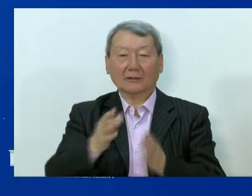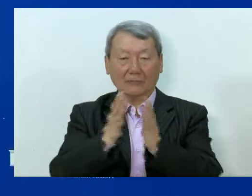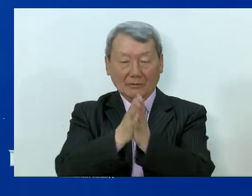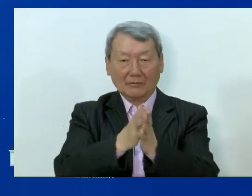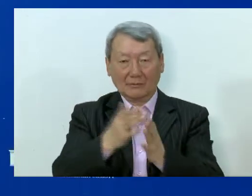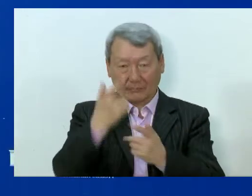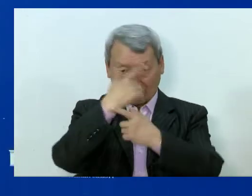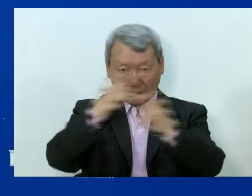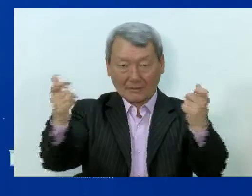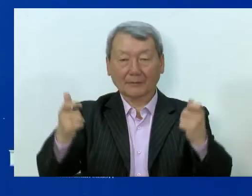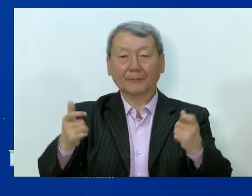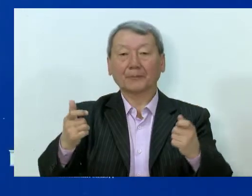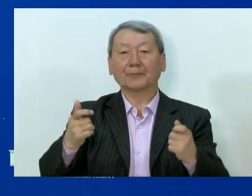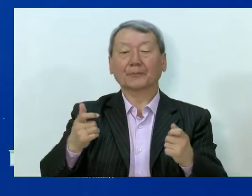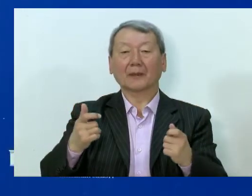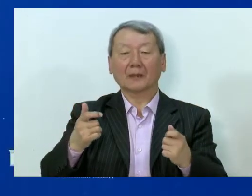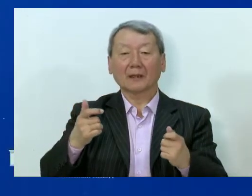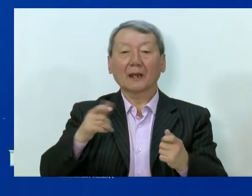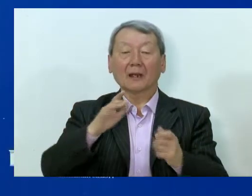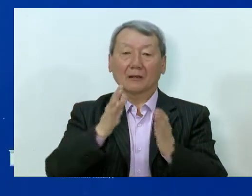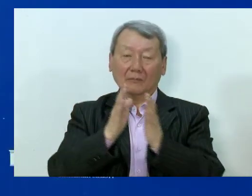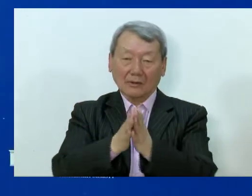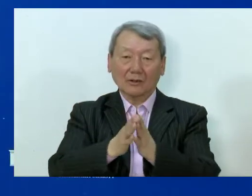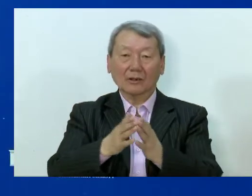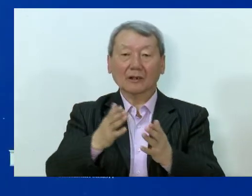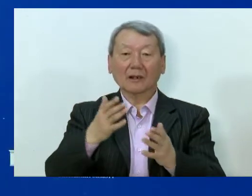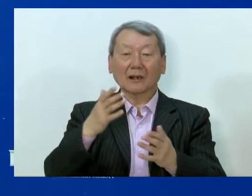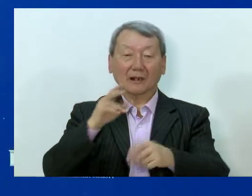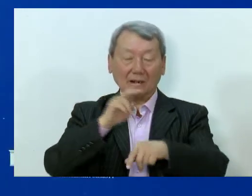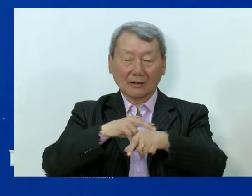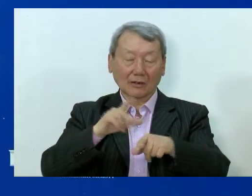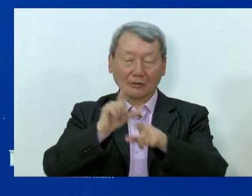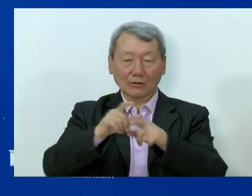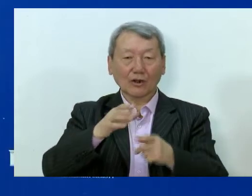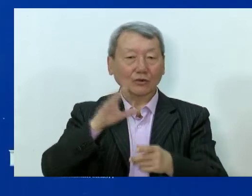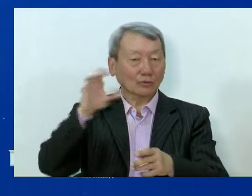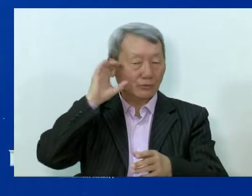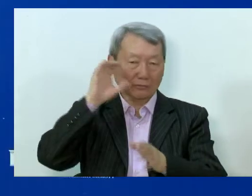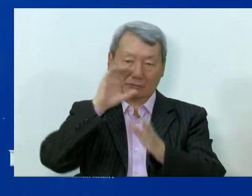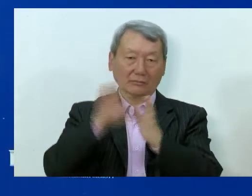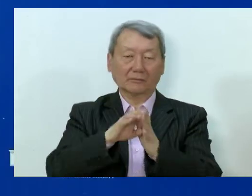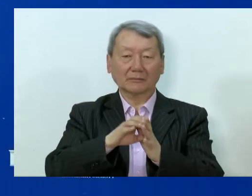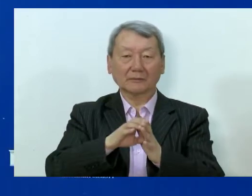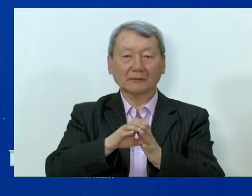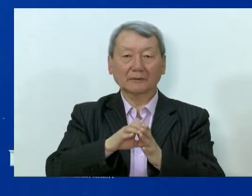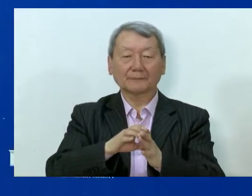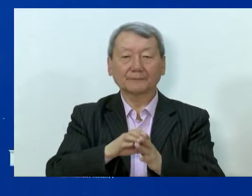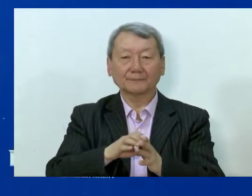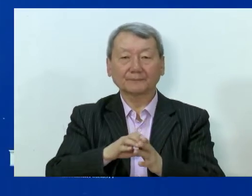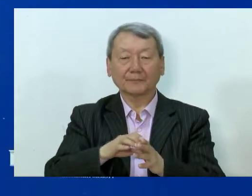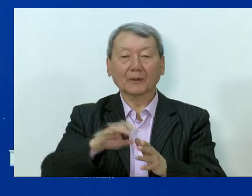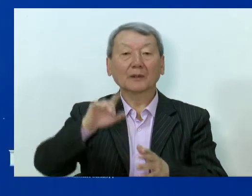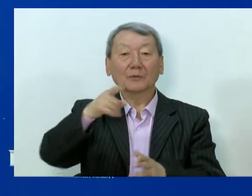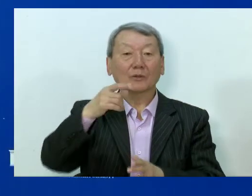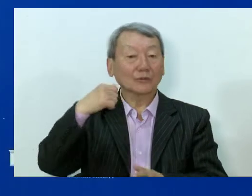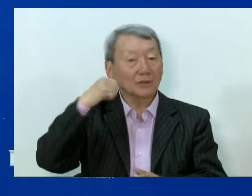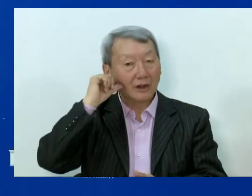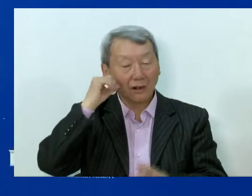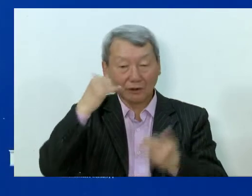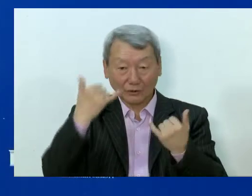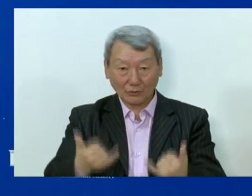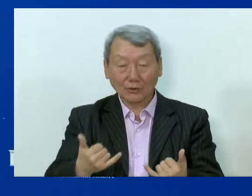к отнестись к нашим рекомендациям с большой ответственностью вчера сегодня